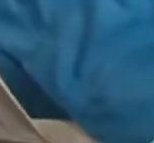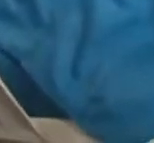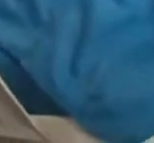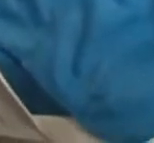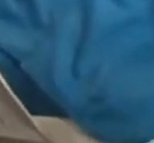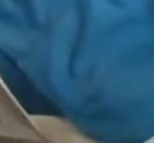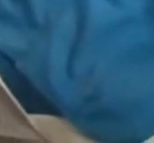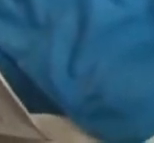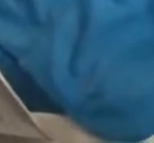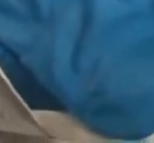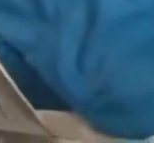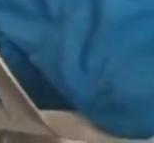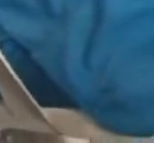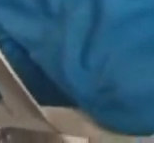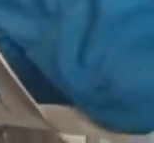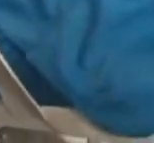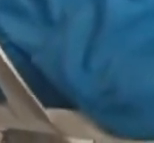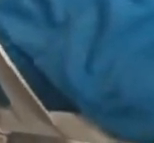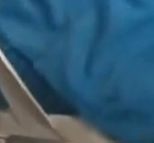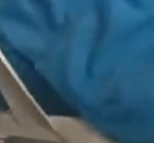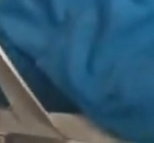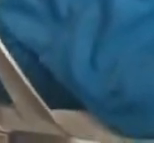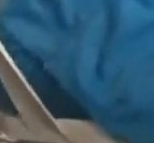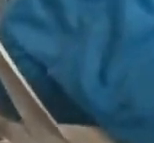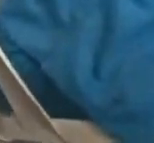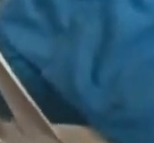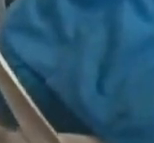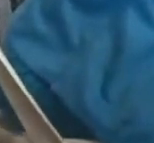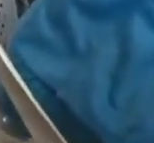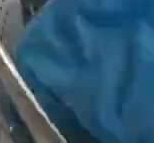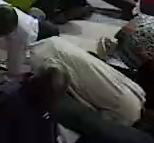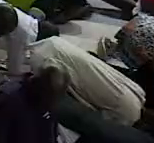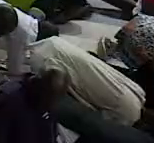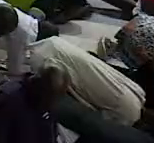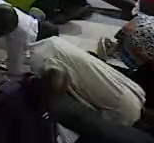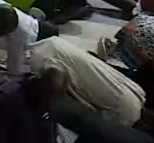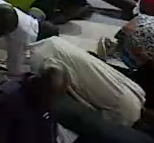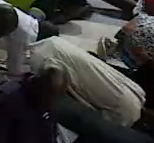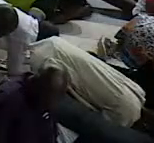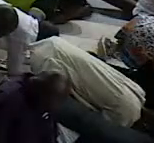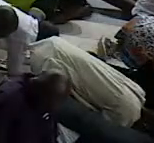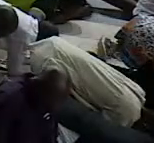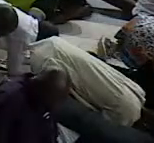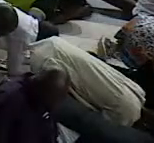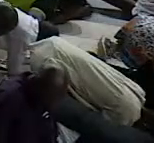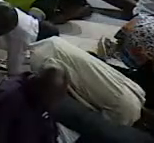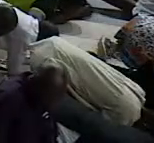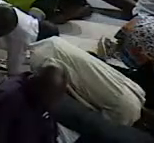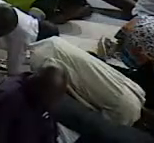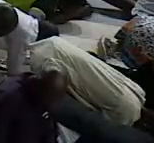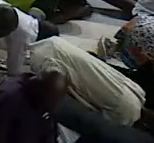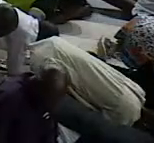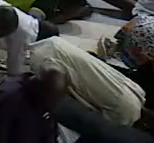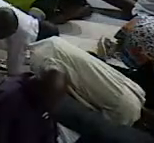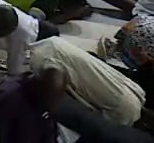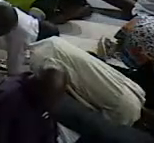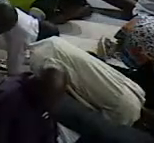Seigneur a pitié a pitié pitié montre-moi ta miséricorde